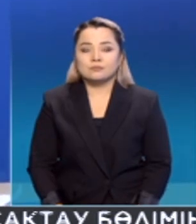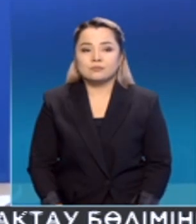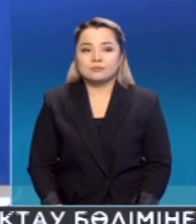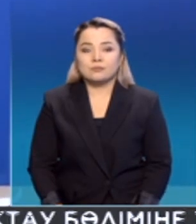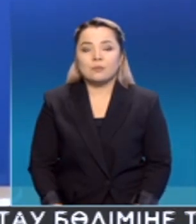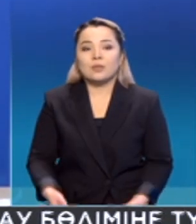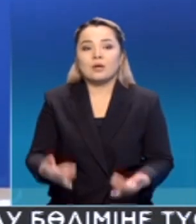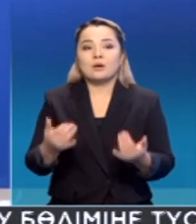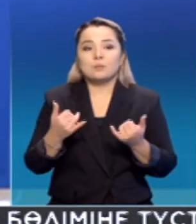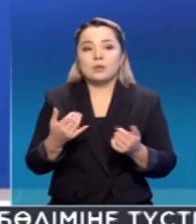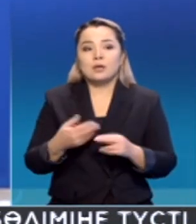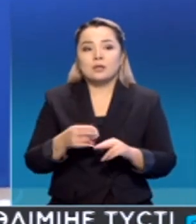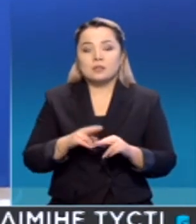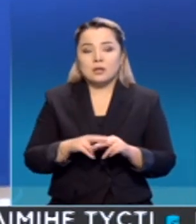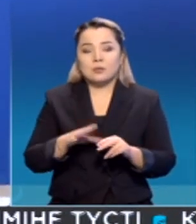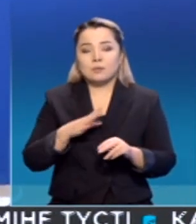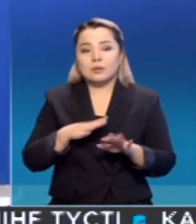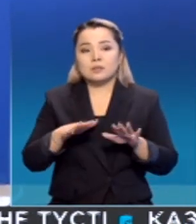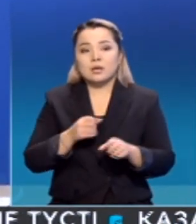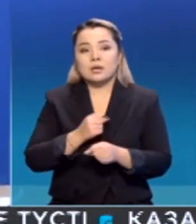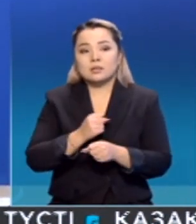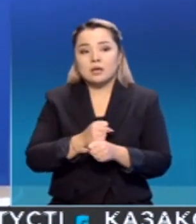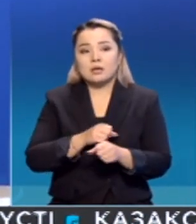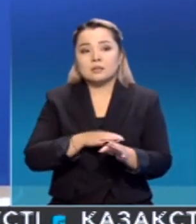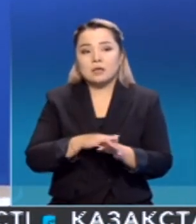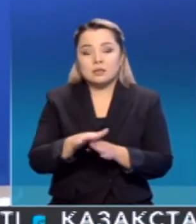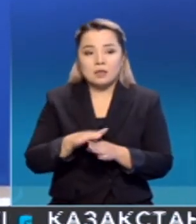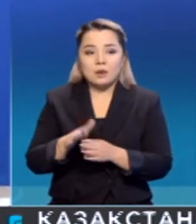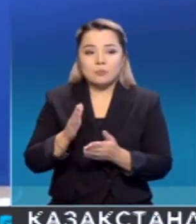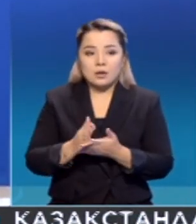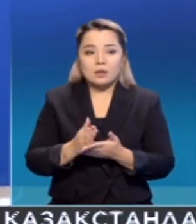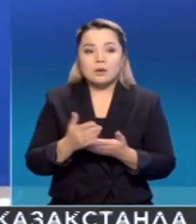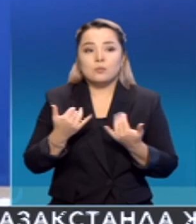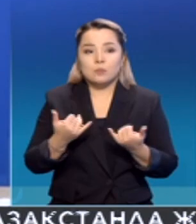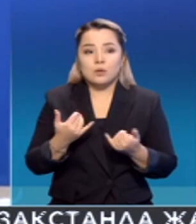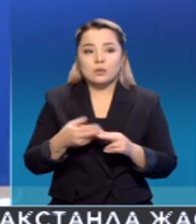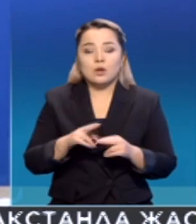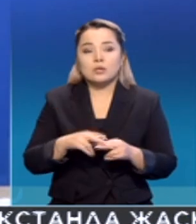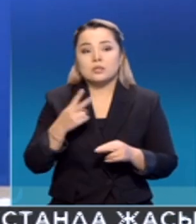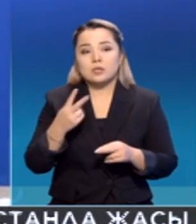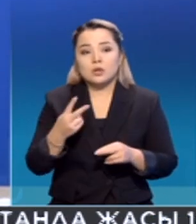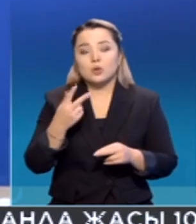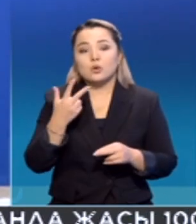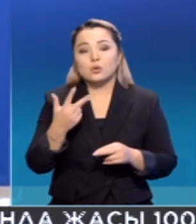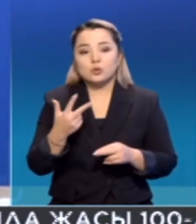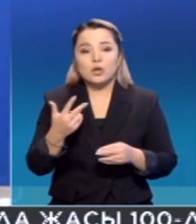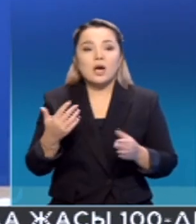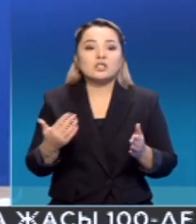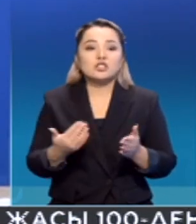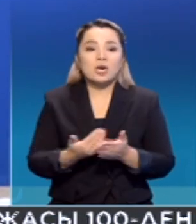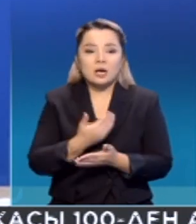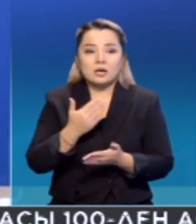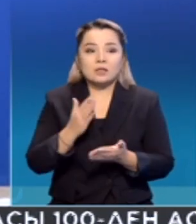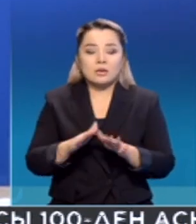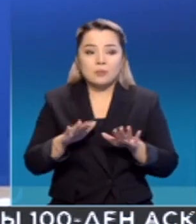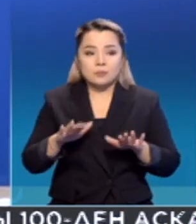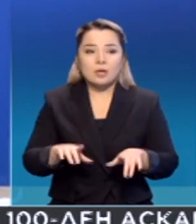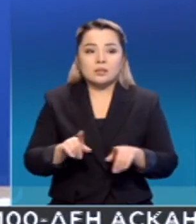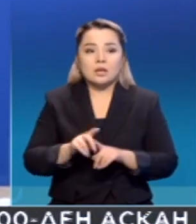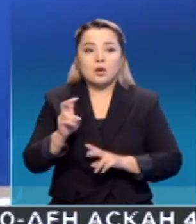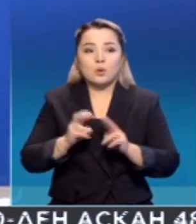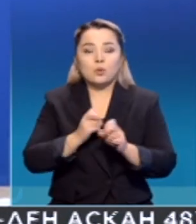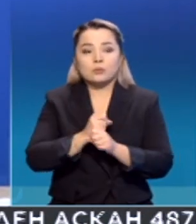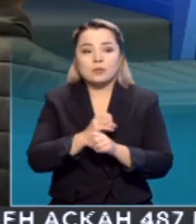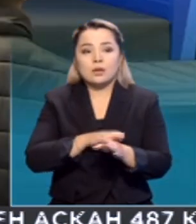уақытқа бізде мұнай қоры бар. Одан басқа жаңа айтып өткендей 2-3 жаңадан месторождение кен